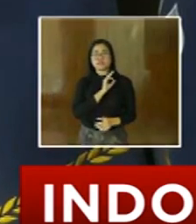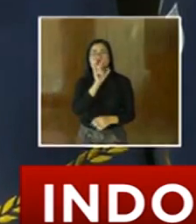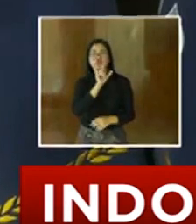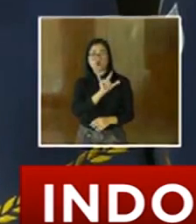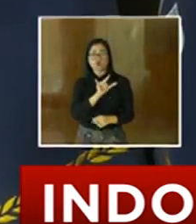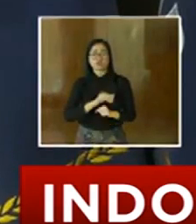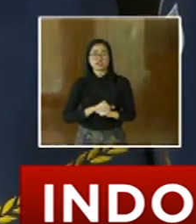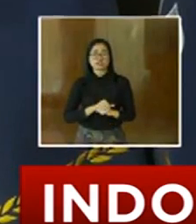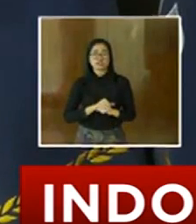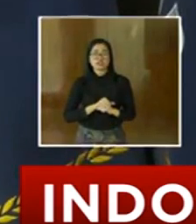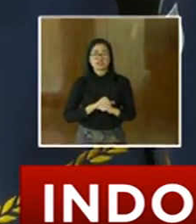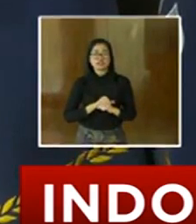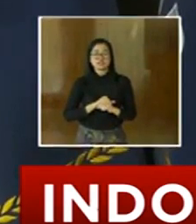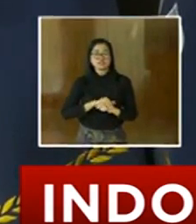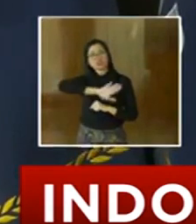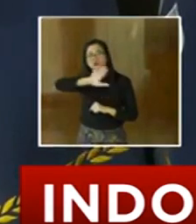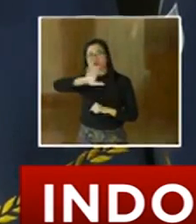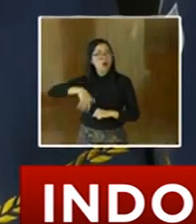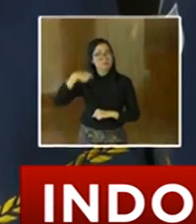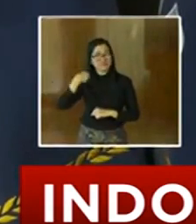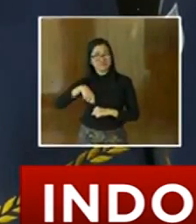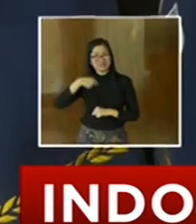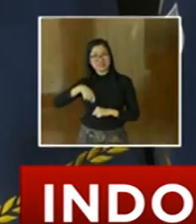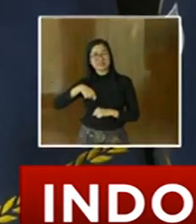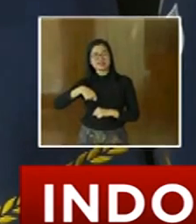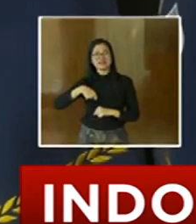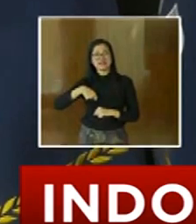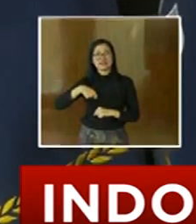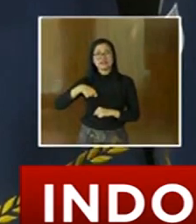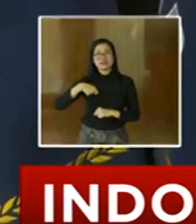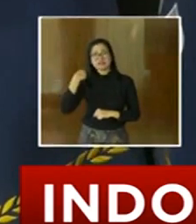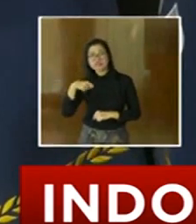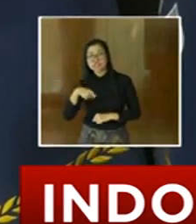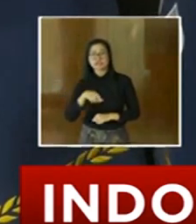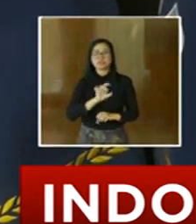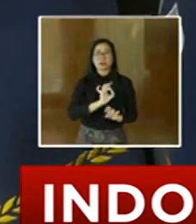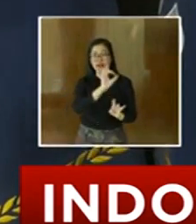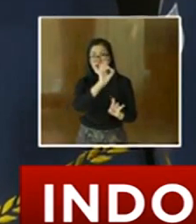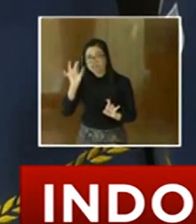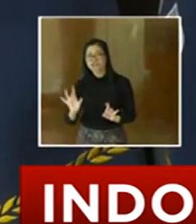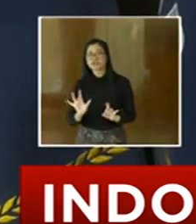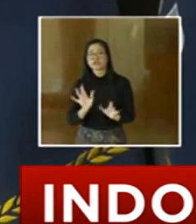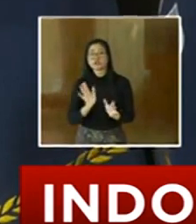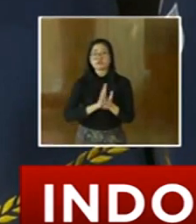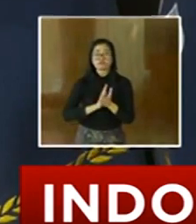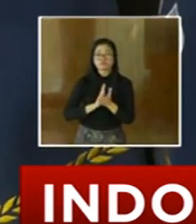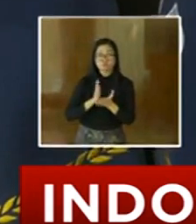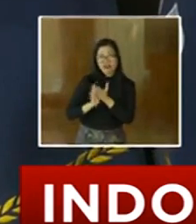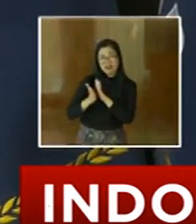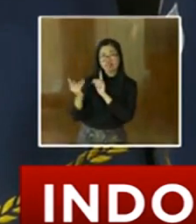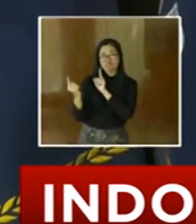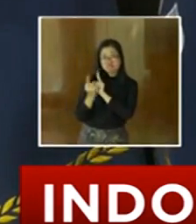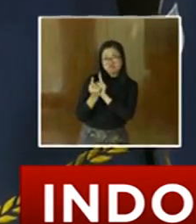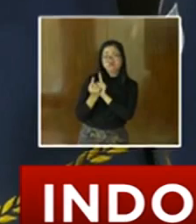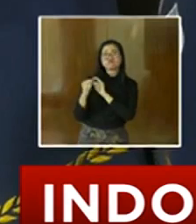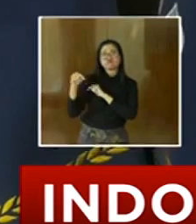itu kemudian seluruh menteri yang hadir termasuk perangkat lain yang kemungkinan kontak dekat dengan beliau sudah dilakukan